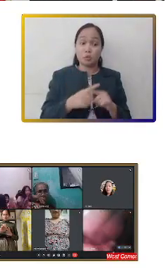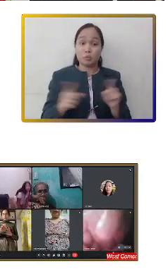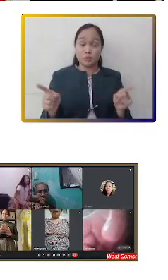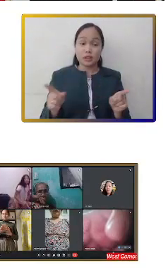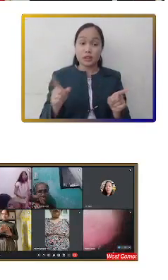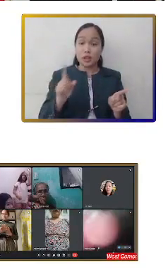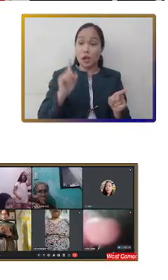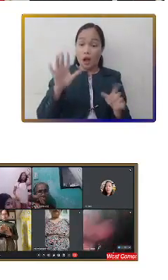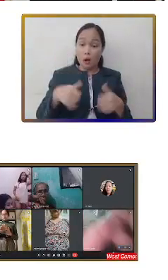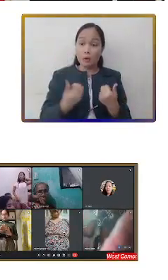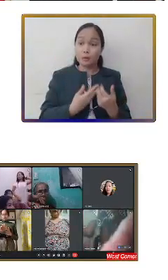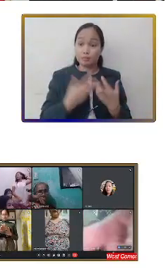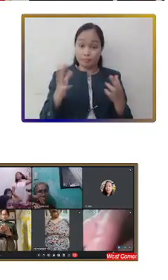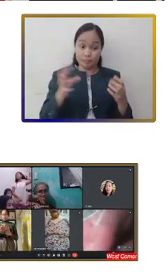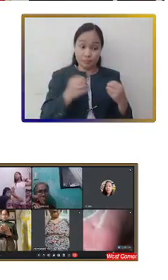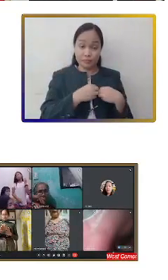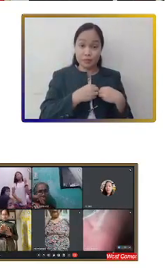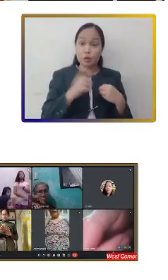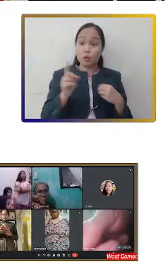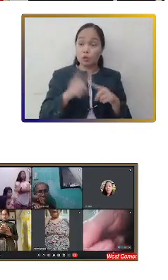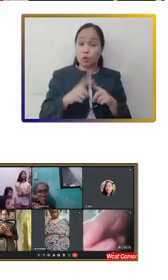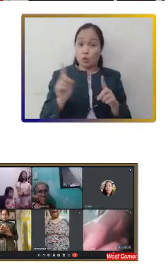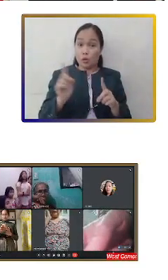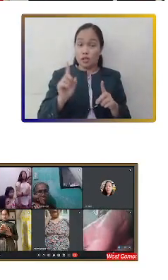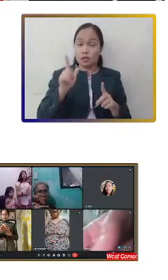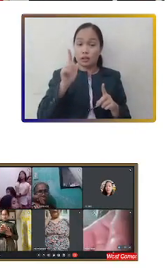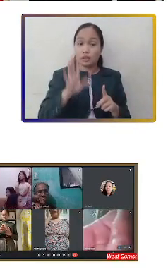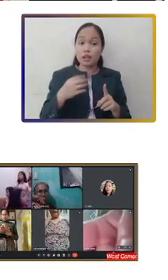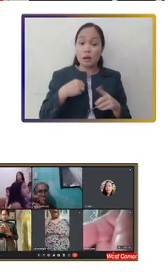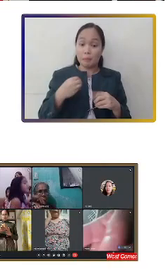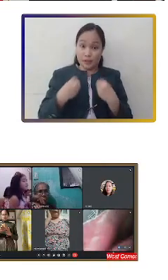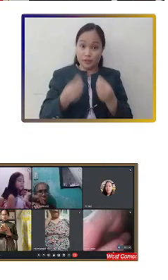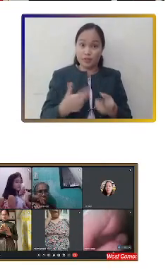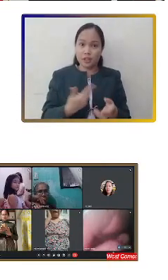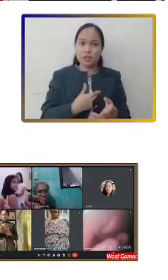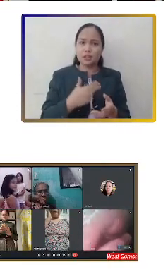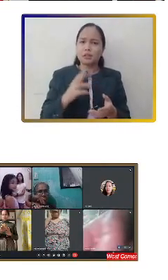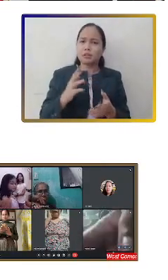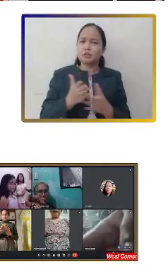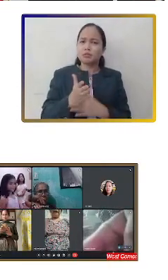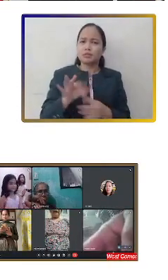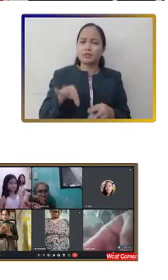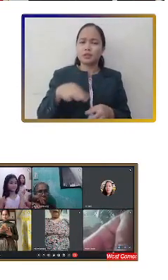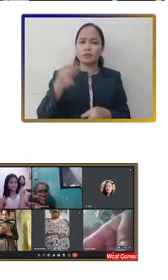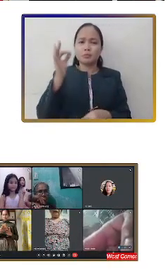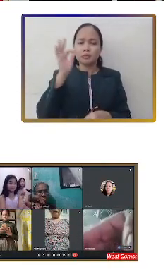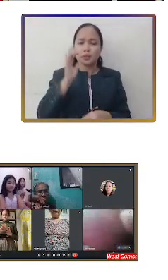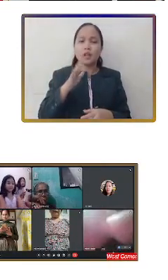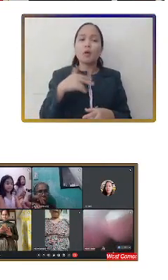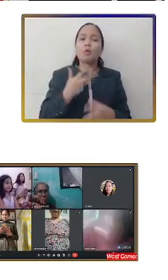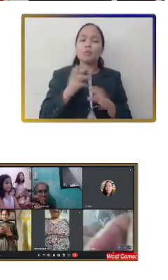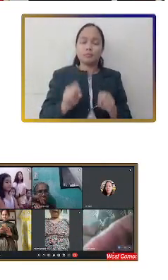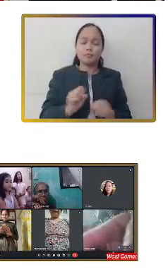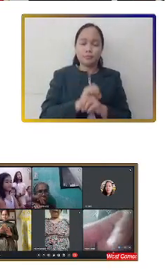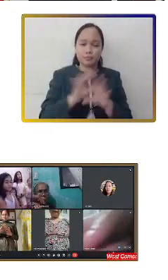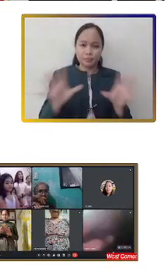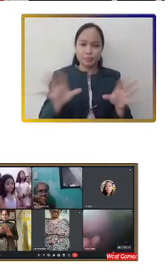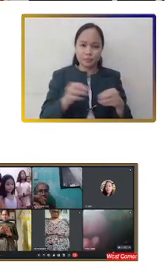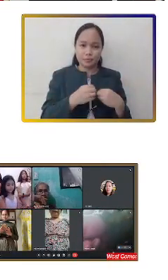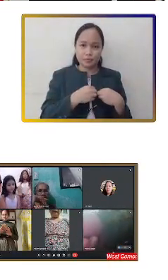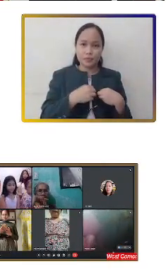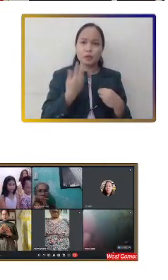sa dadalhin sa atin ng Panginoon using the Holy Spirit, mga kapatid, eh magiging maliwanag yung pagtanggap natin. Amen.